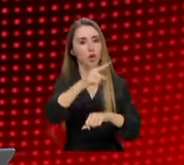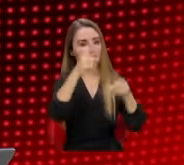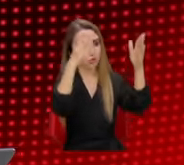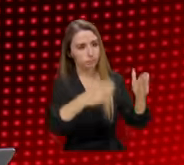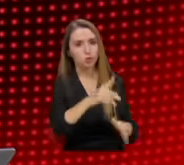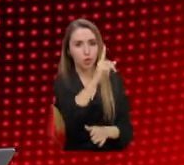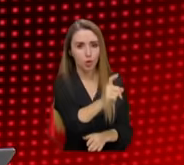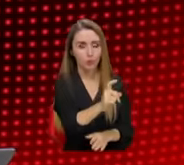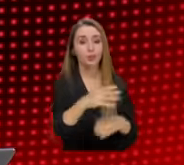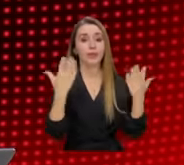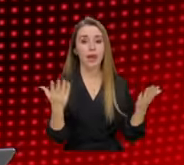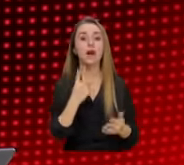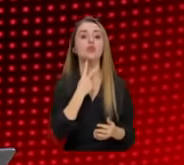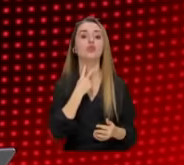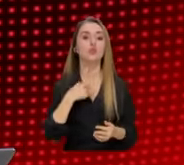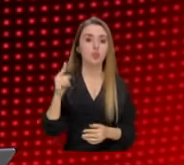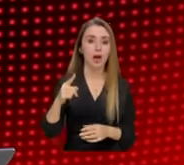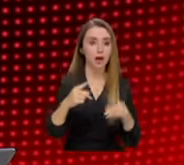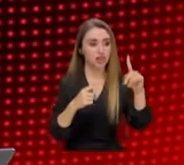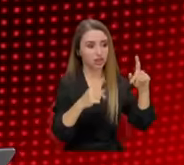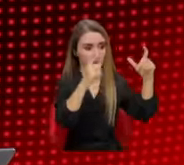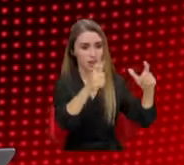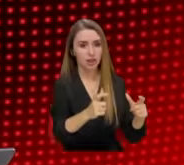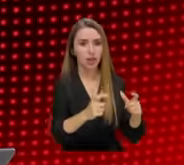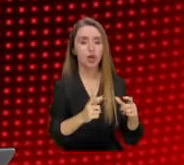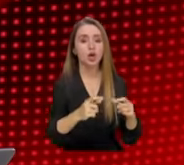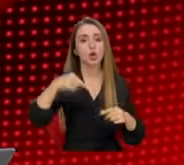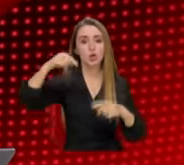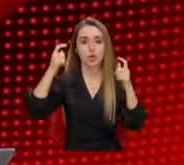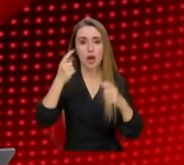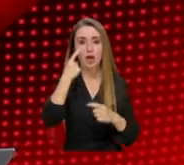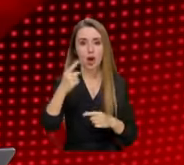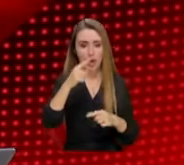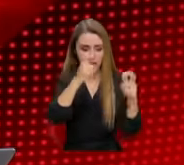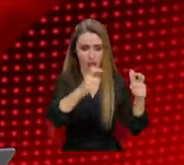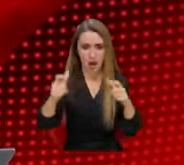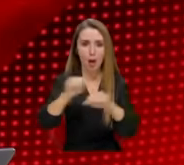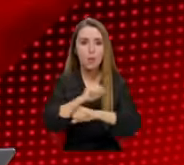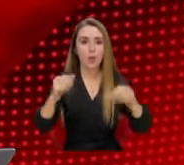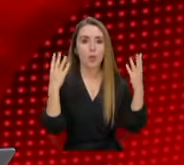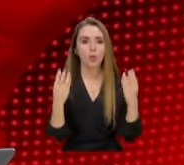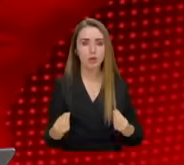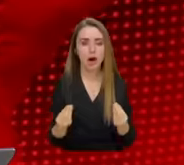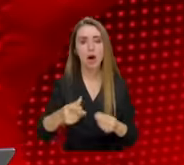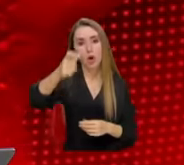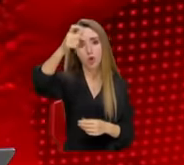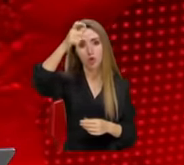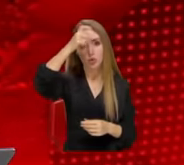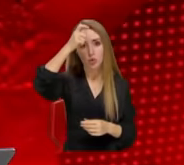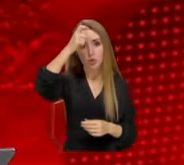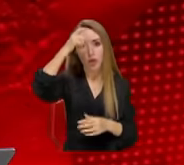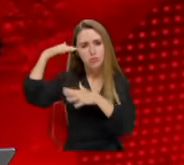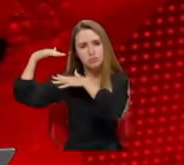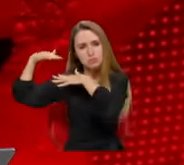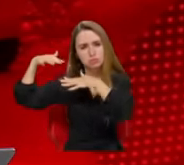Ünal'a sordum. Eğer Rusya IŞİD'in Suriye'nin İdlib kentindeki mevzilerini bombalarsa Türkiye'ye cihatçı